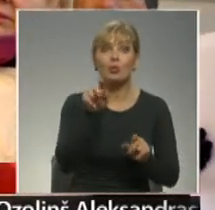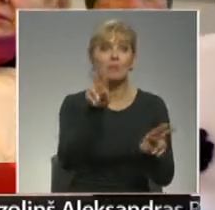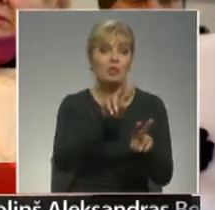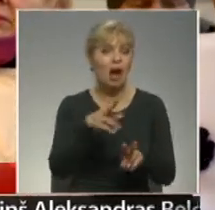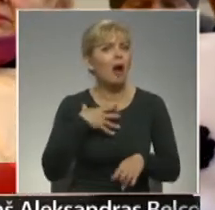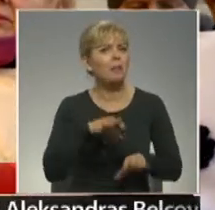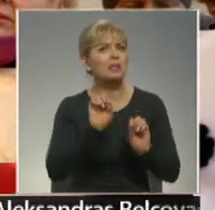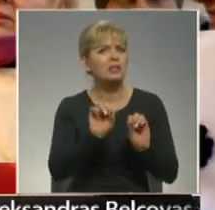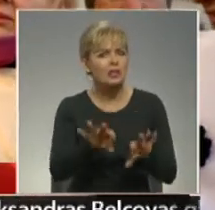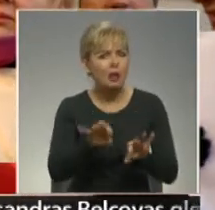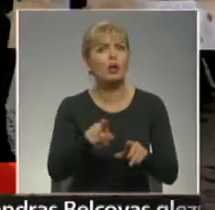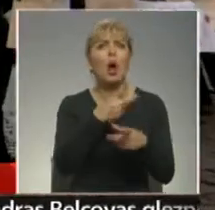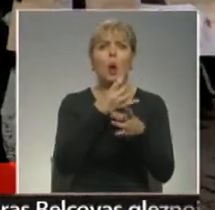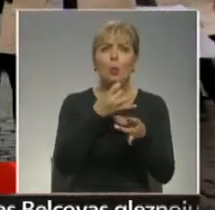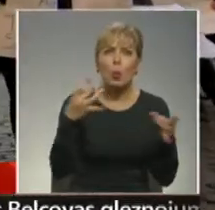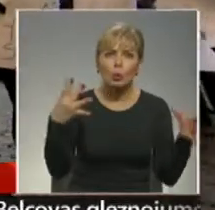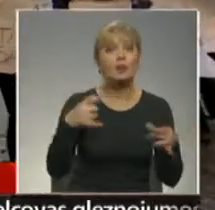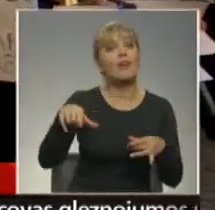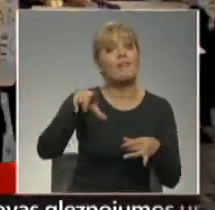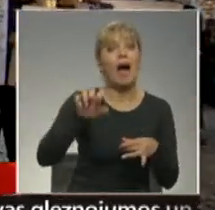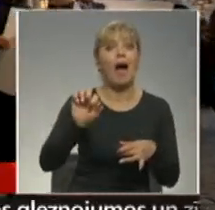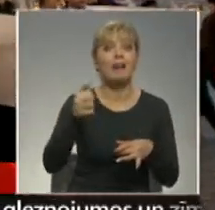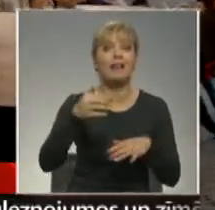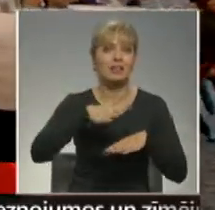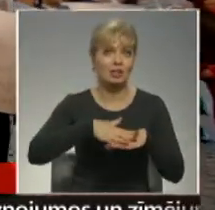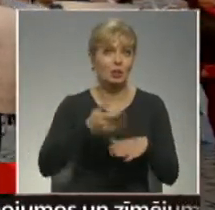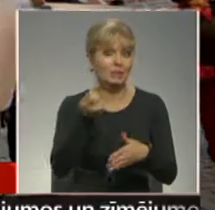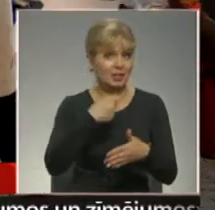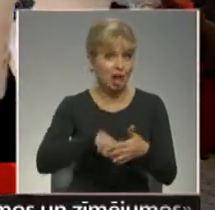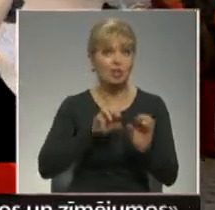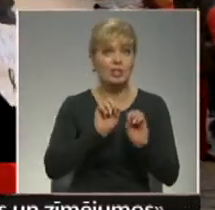ka vairāk par Agenskalna tirgus slēgšanu mēs stāstīsim šīs nedēļas raidījumā